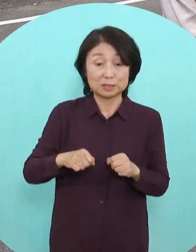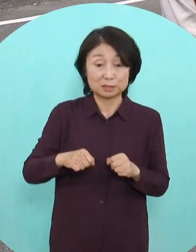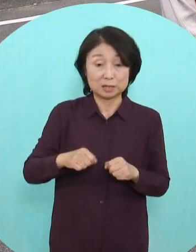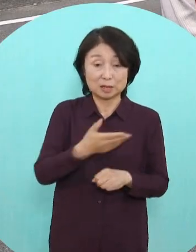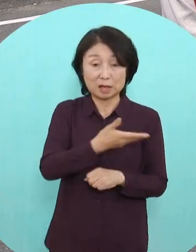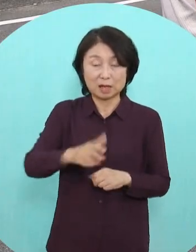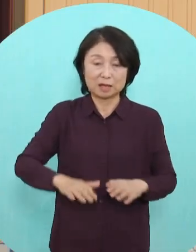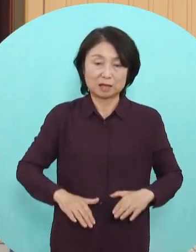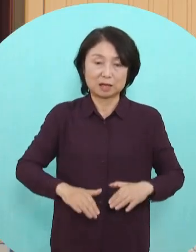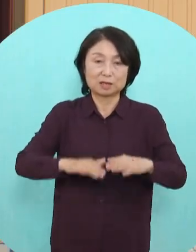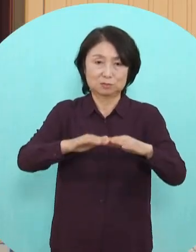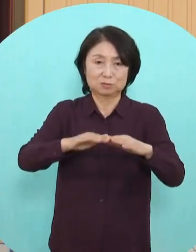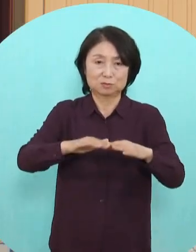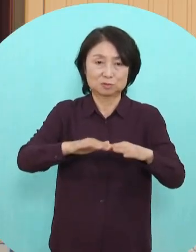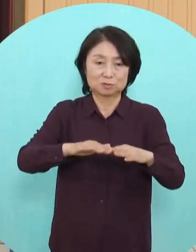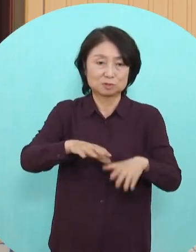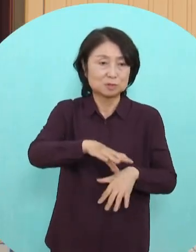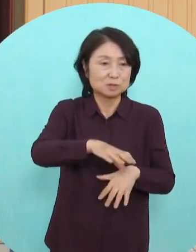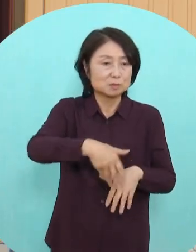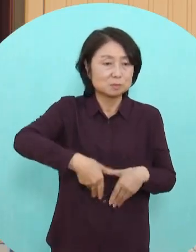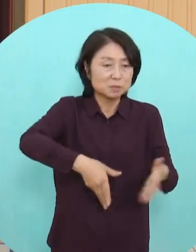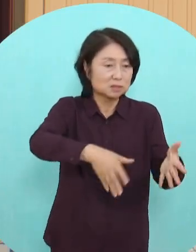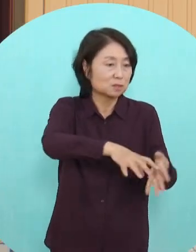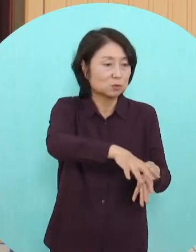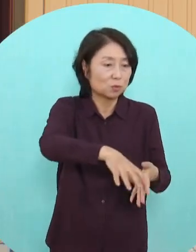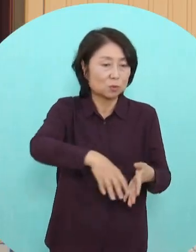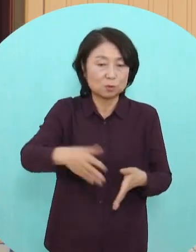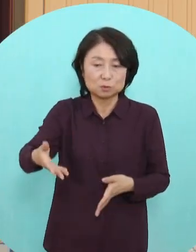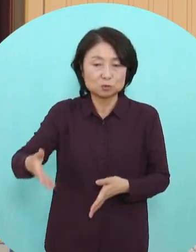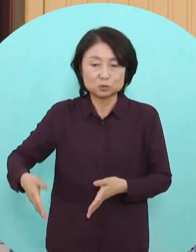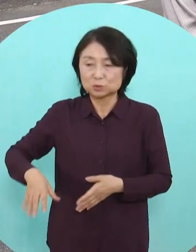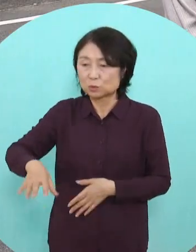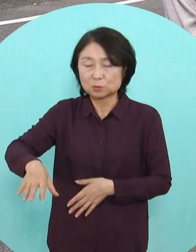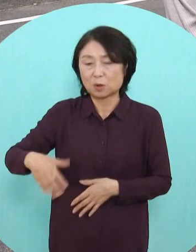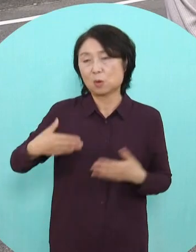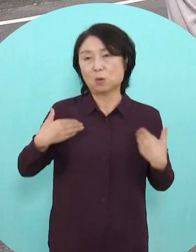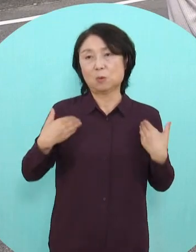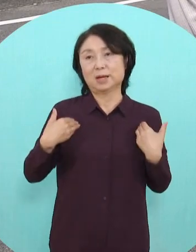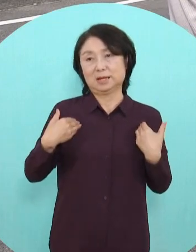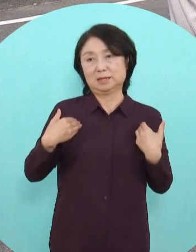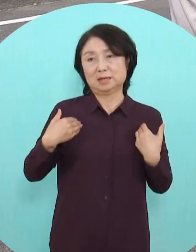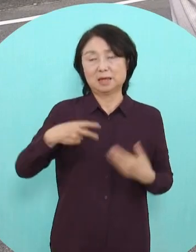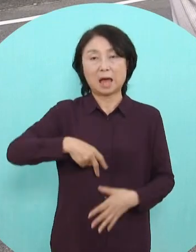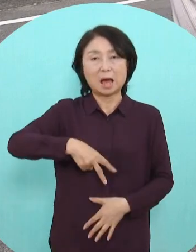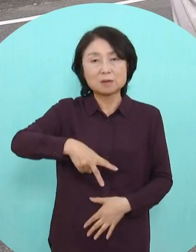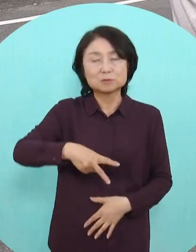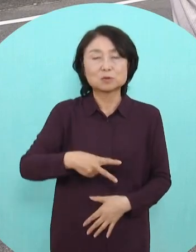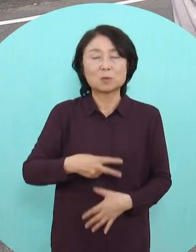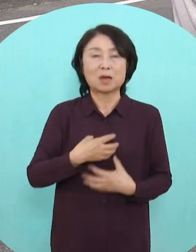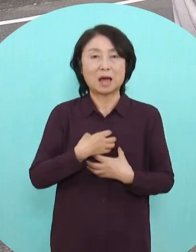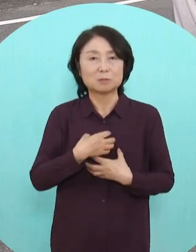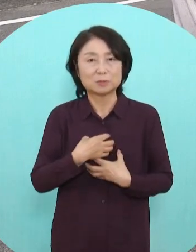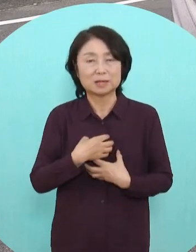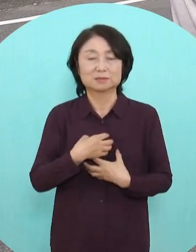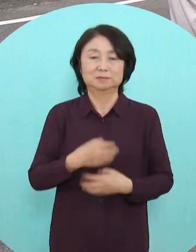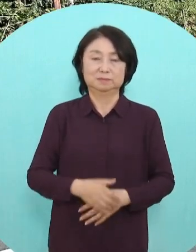全部冠水です。どこが道かどこが水路か分かりません。だからもう歩くのは危ないですね。